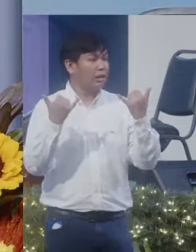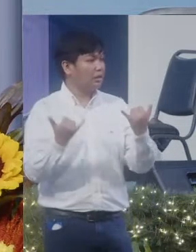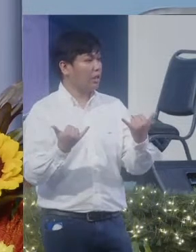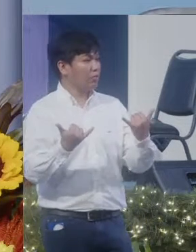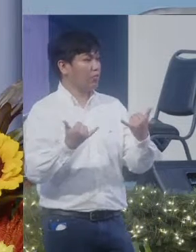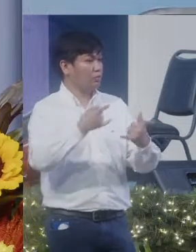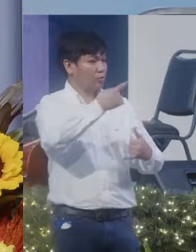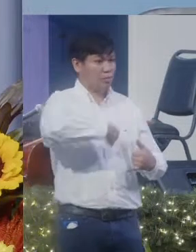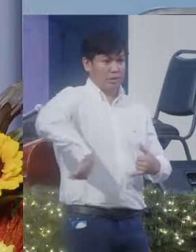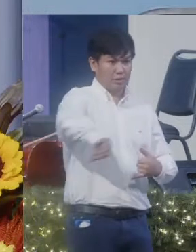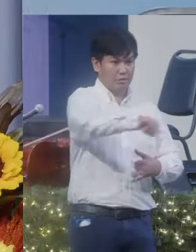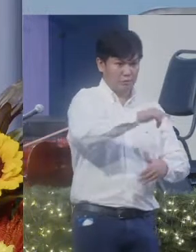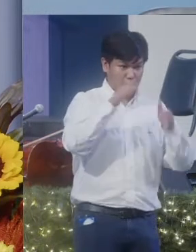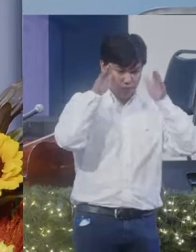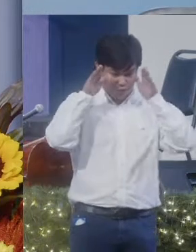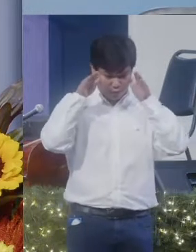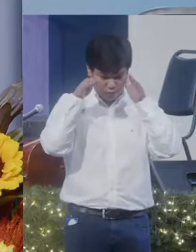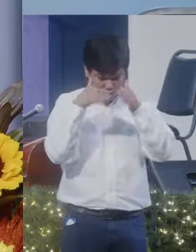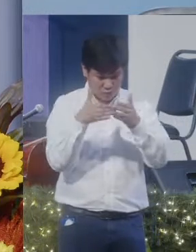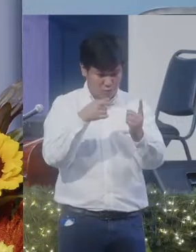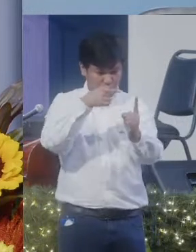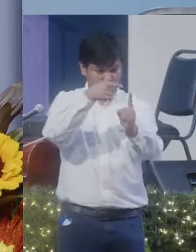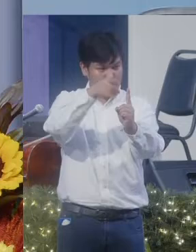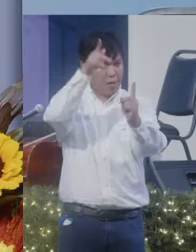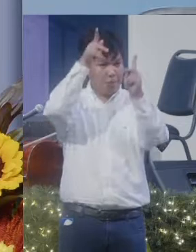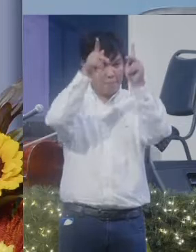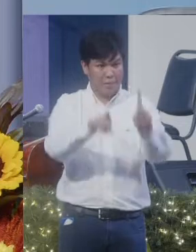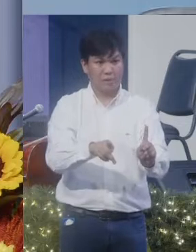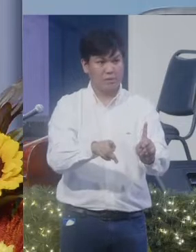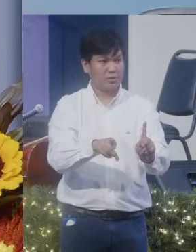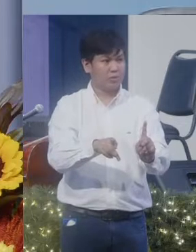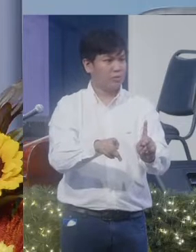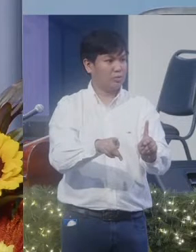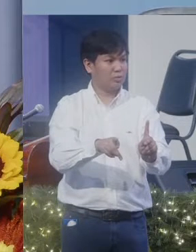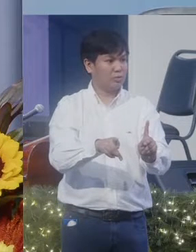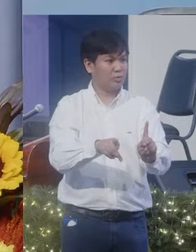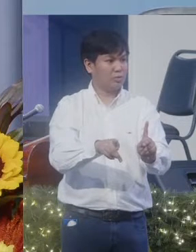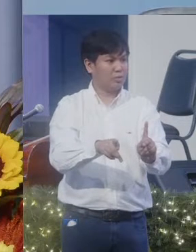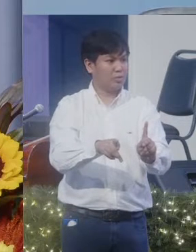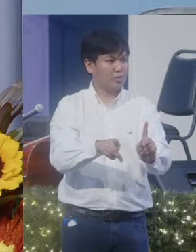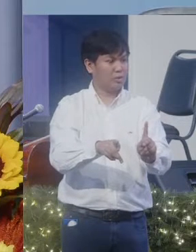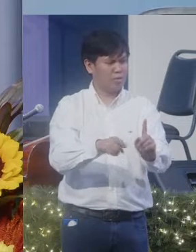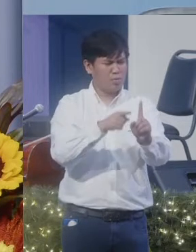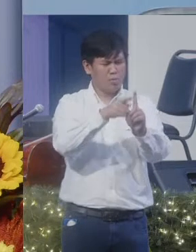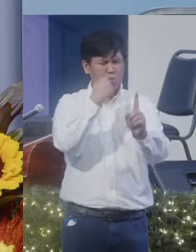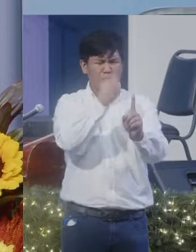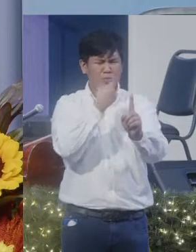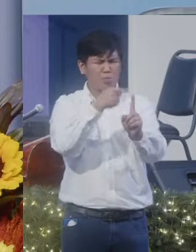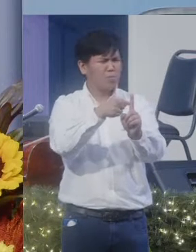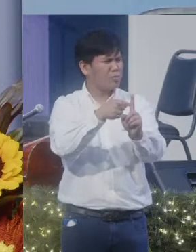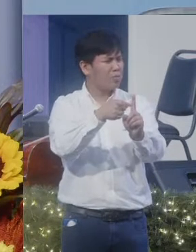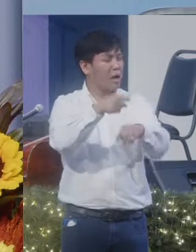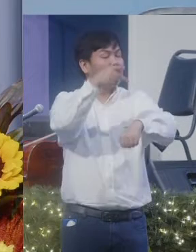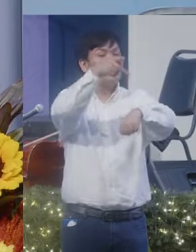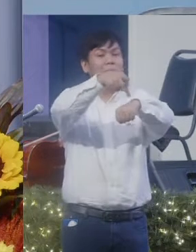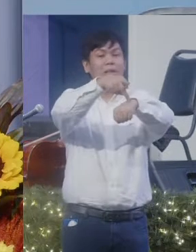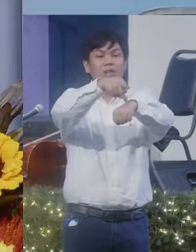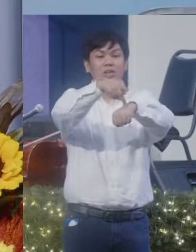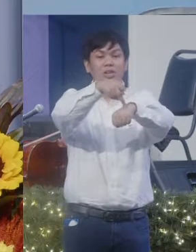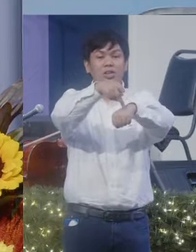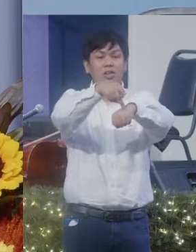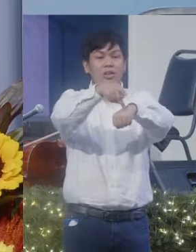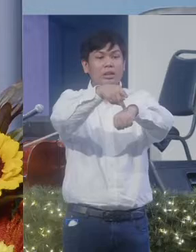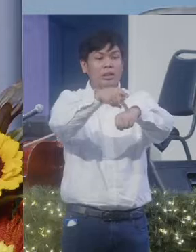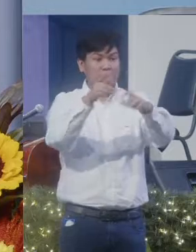tao. Napalagay ko, yun ang pinaka-focus ng kanyang pagtuturo. Si Simon Peter.